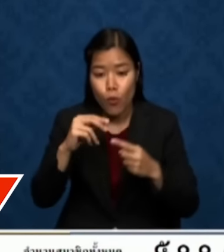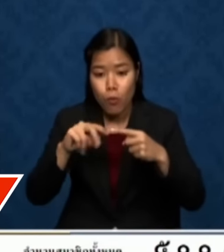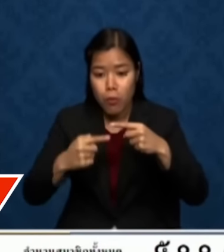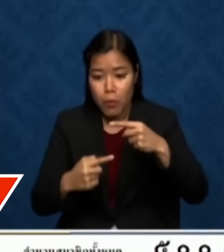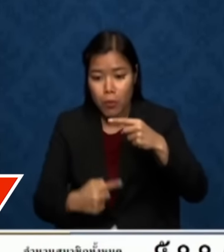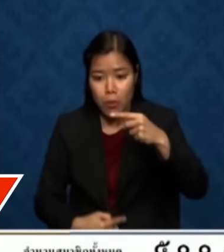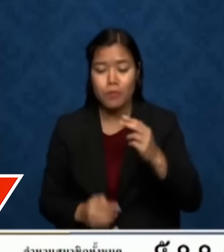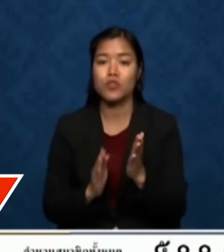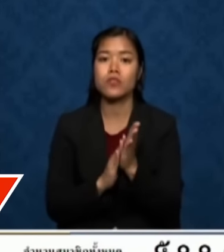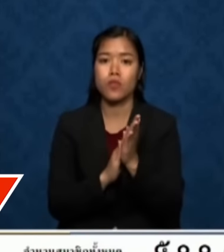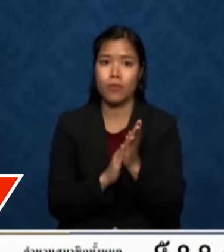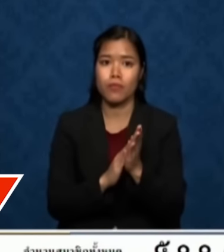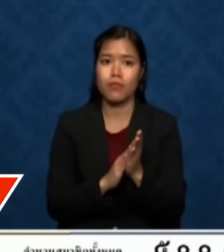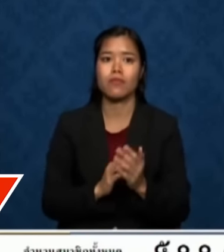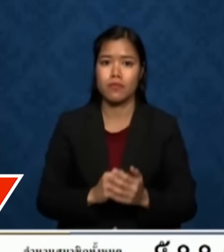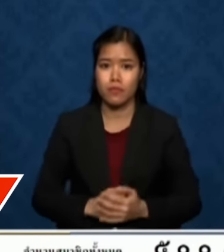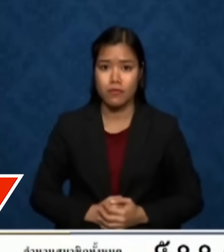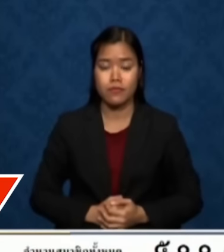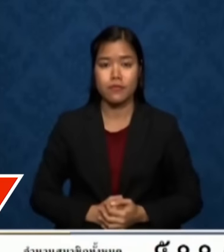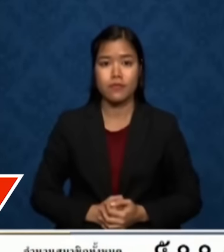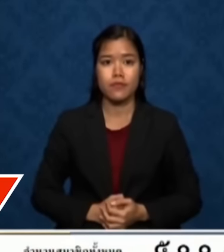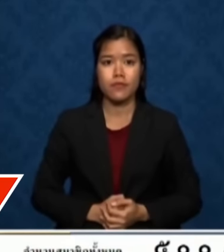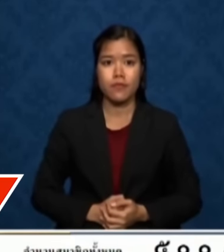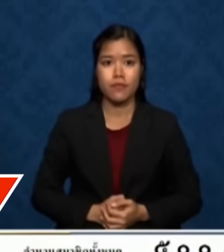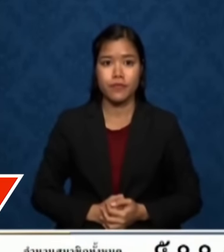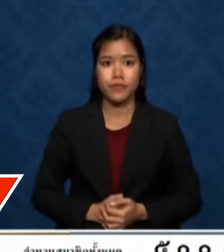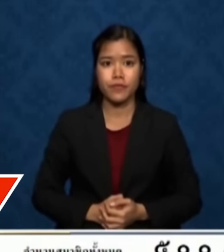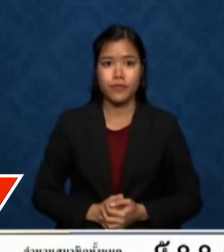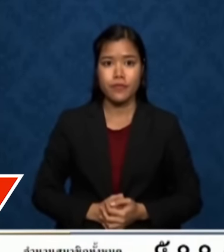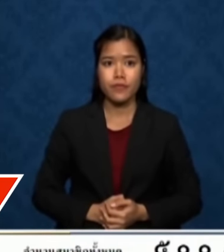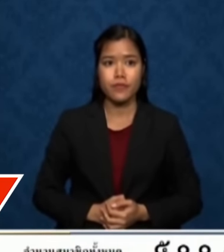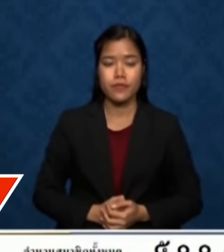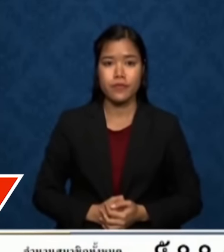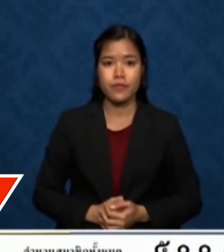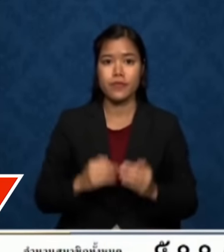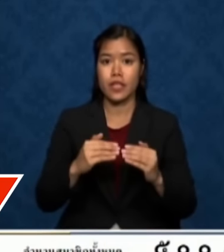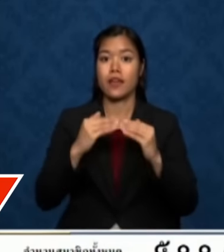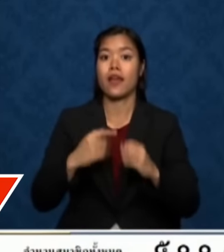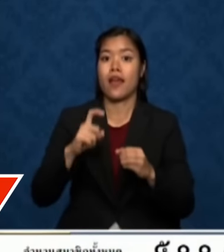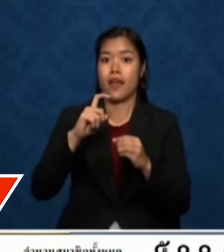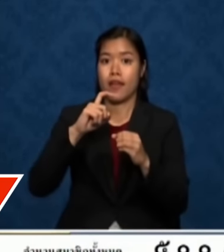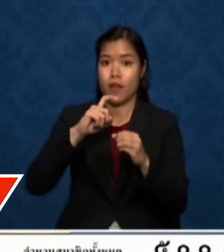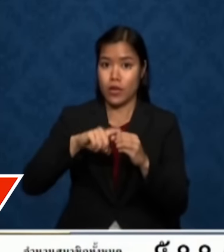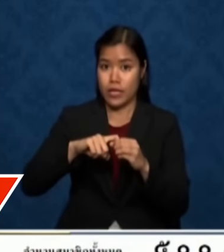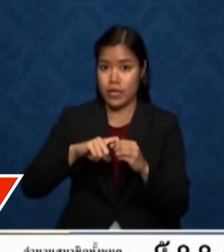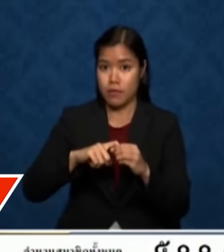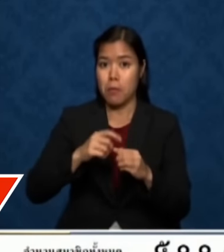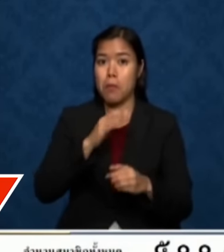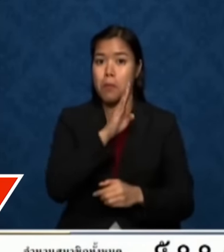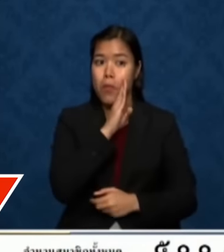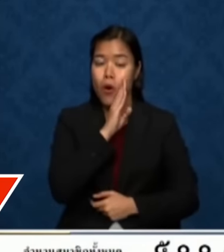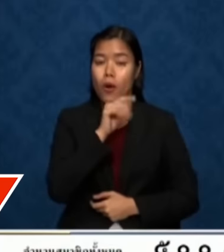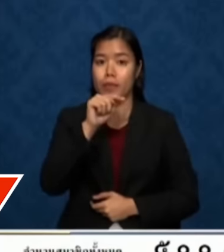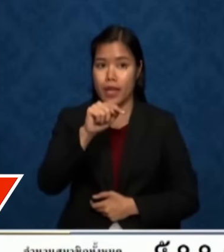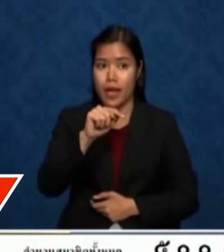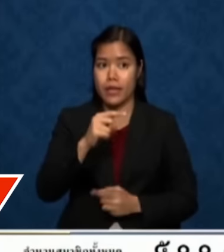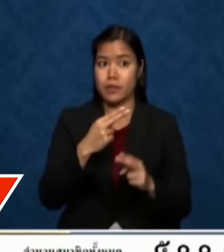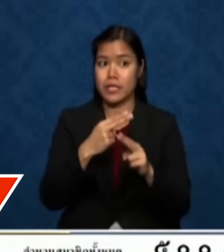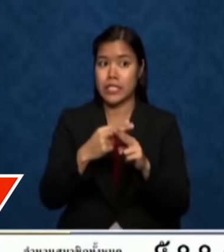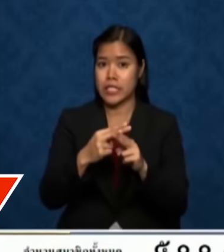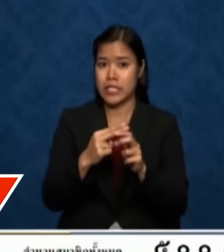ปั้นน้ำเป็นตัวได้อย่างไรคะอีกหนึ่งลักษณะค่ะของแอคเคาท์ปลอมเหล่านี้คือเขาจะมีชื่อ